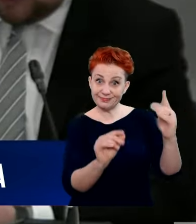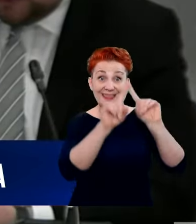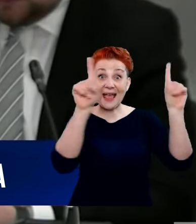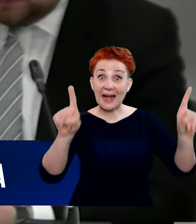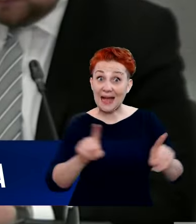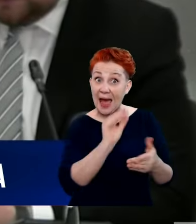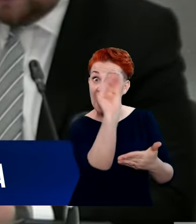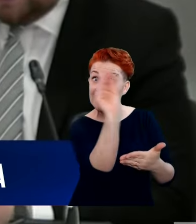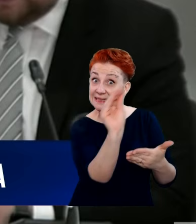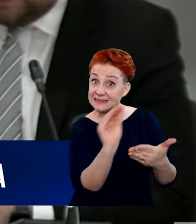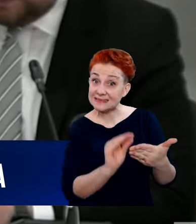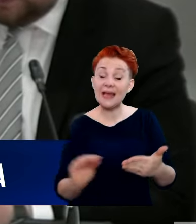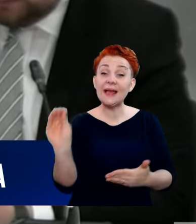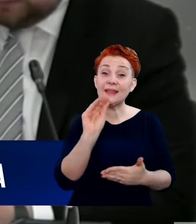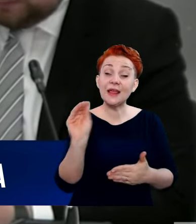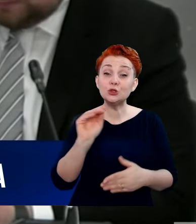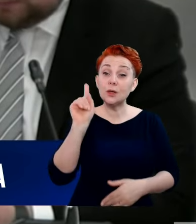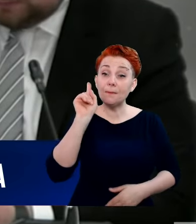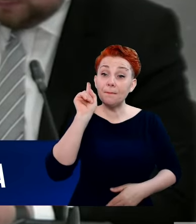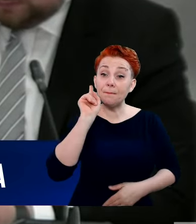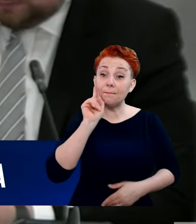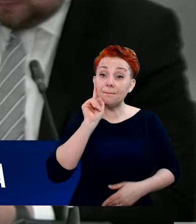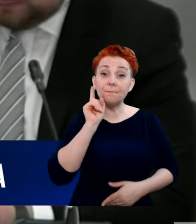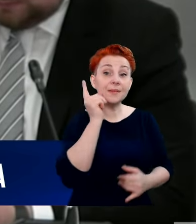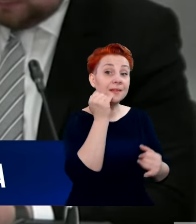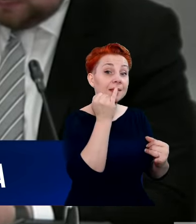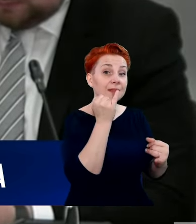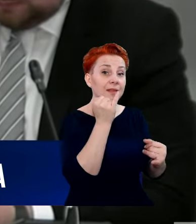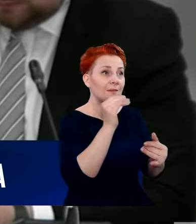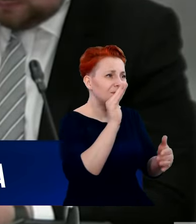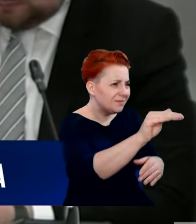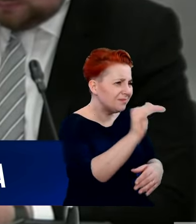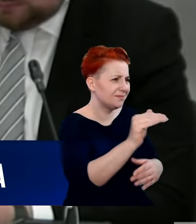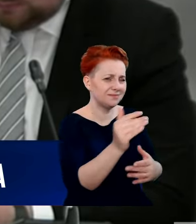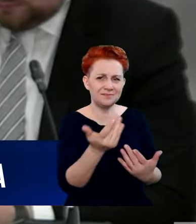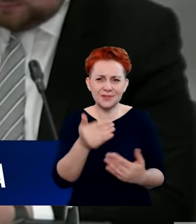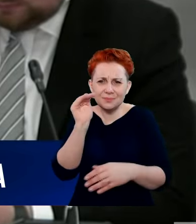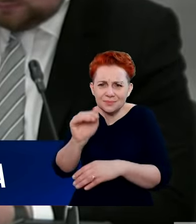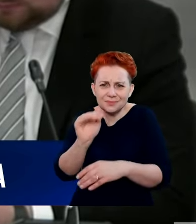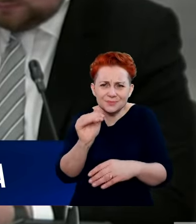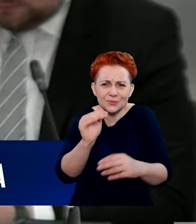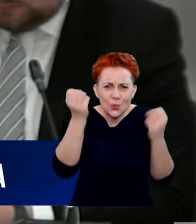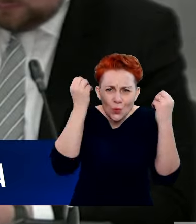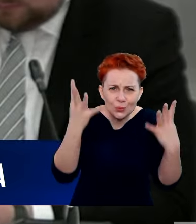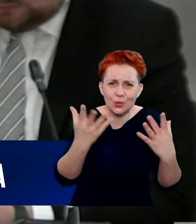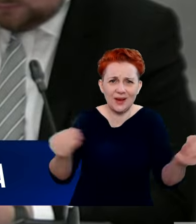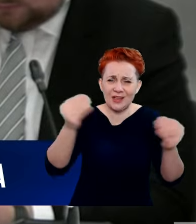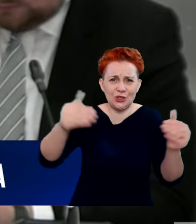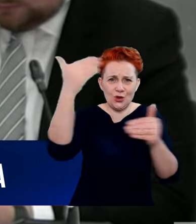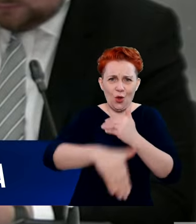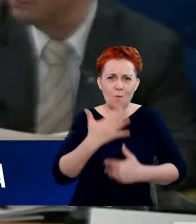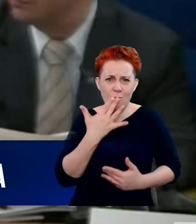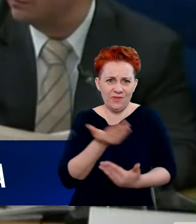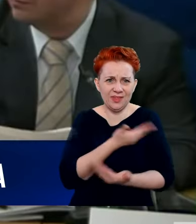Panie przewodniczący. Jeszcze pana. Jeżeli panie mogę. Panie pośle, no bardzo proszę o zachowanie pewnej kultury. Jeszcze nie skończyłam mówić,